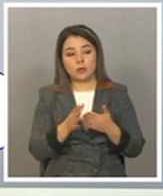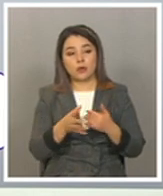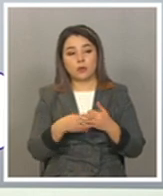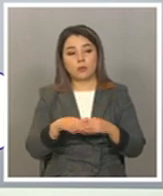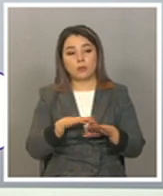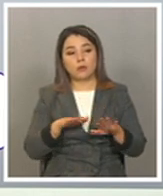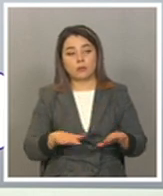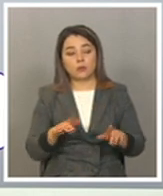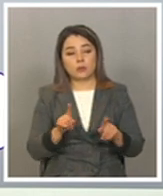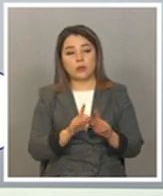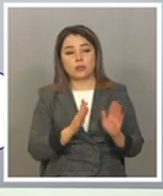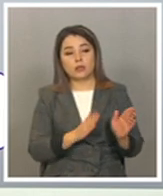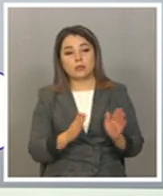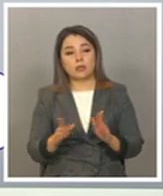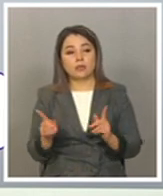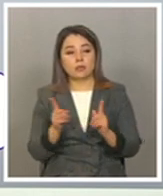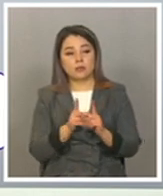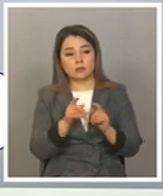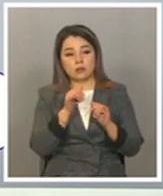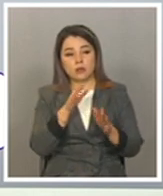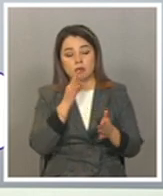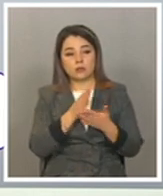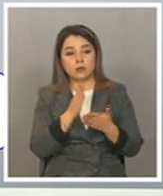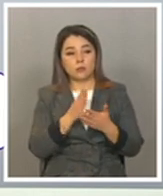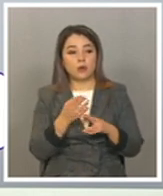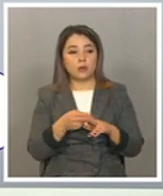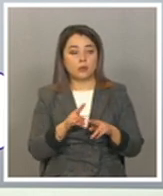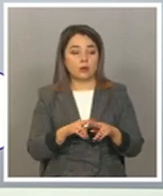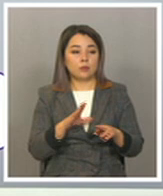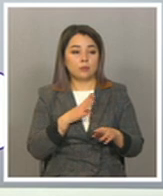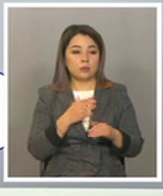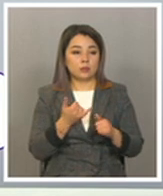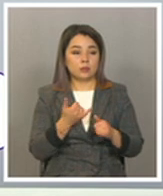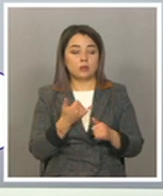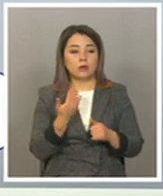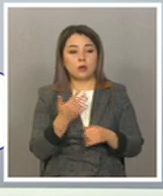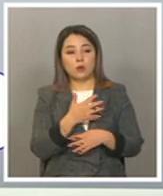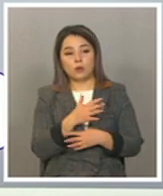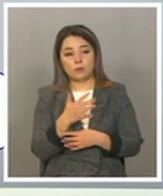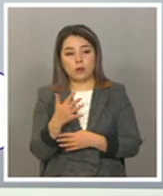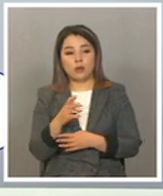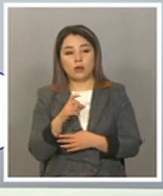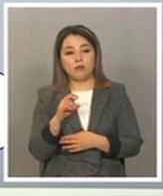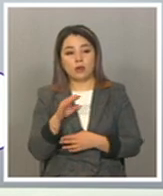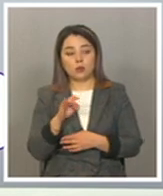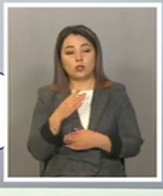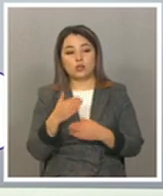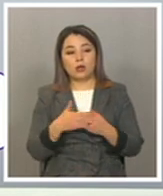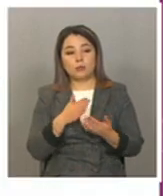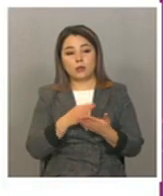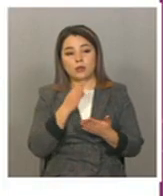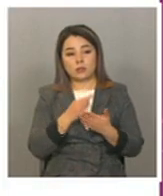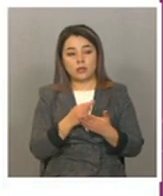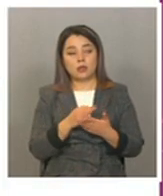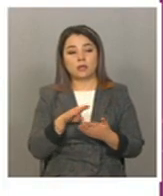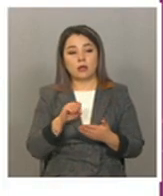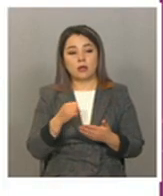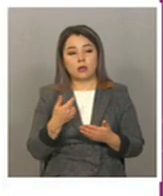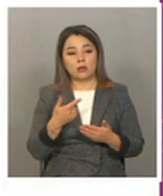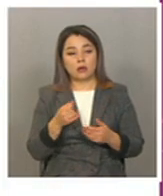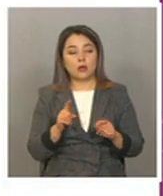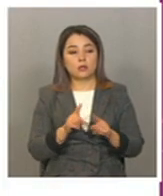барлығы реттілікпен кездесу мүмкін емес. Яғни бұл тропикалық ормандар экваторға жақын аумақта болса, керісінше тайга зоналар